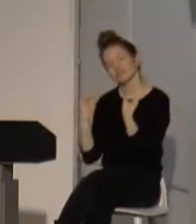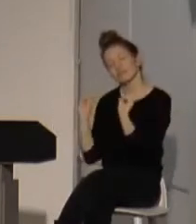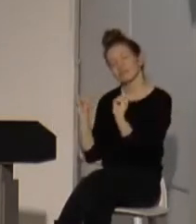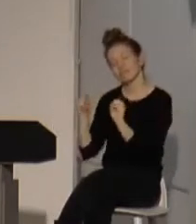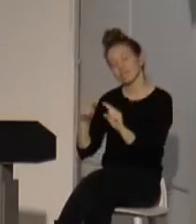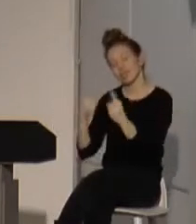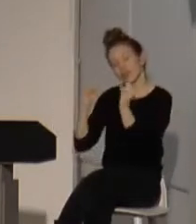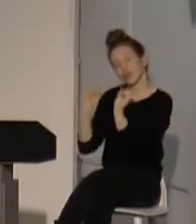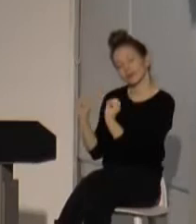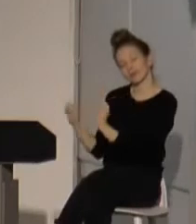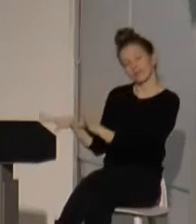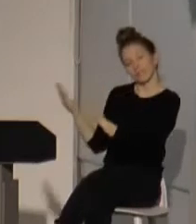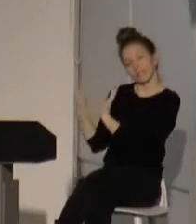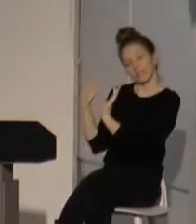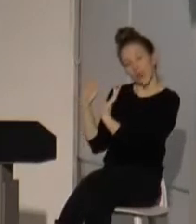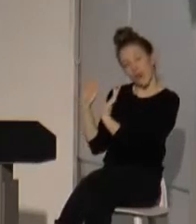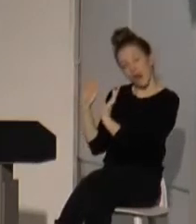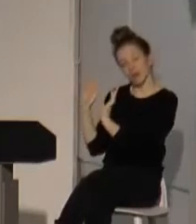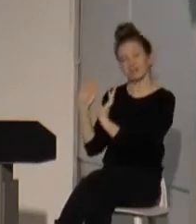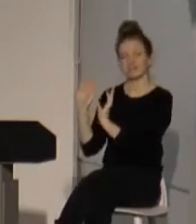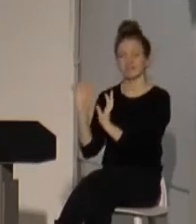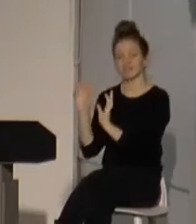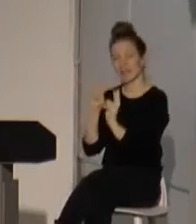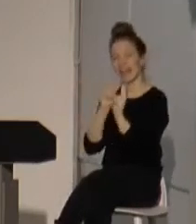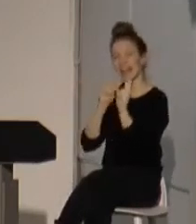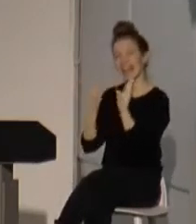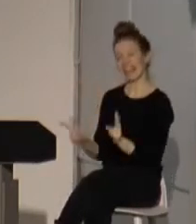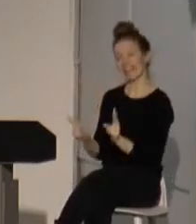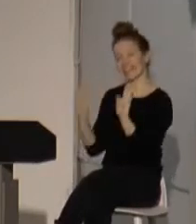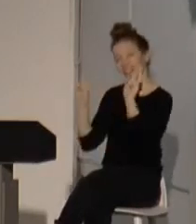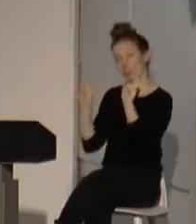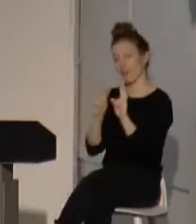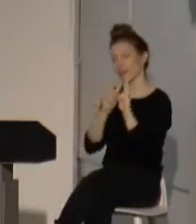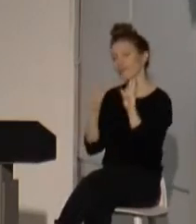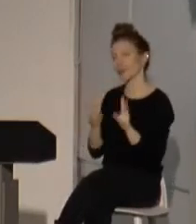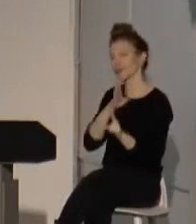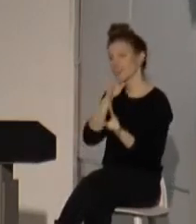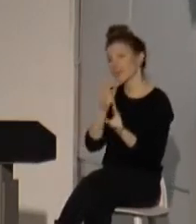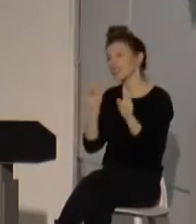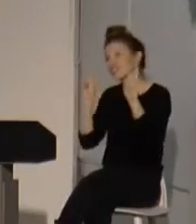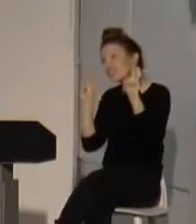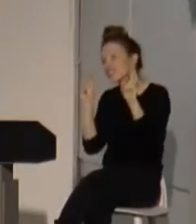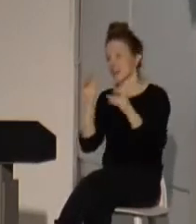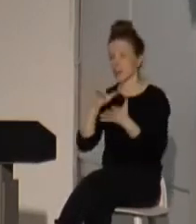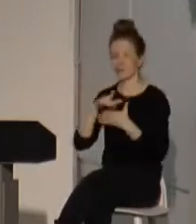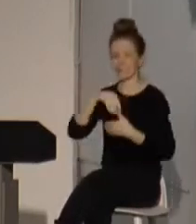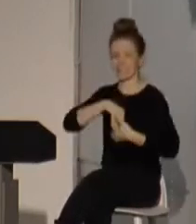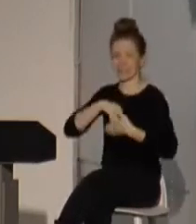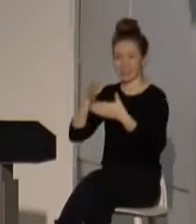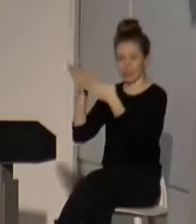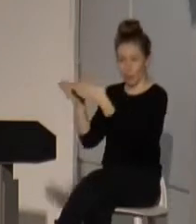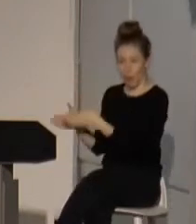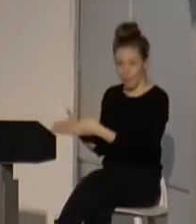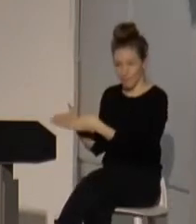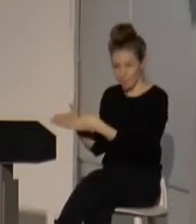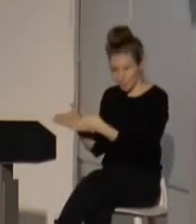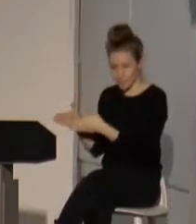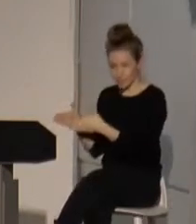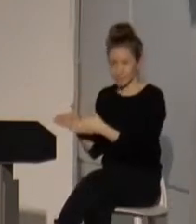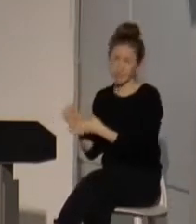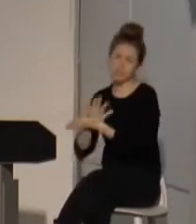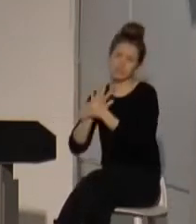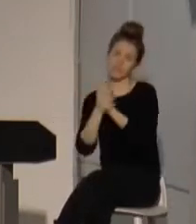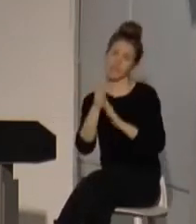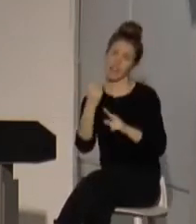השונות שלהם, לפתור אותה, לפתור את הבעיה שנמצאת כביכול בתוכם, ולהפוך להיות